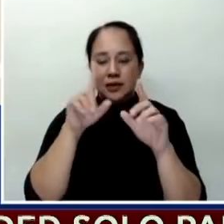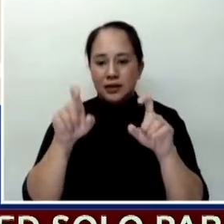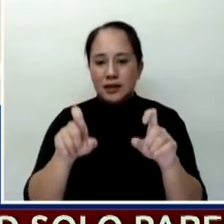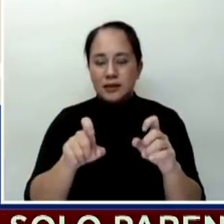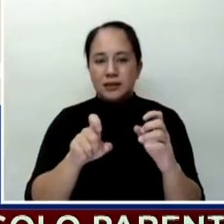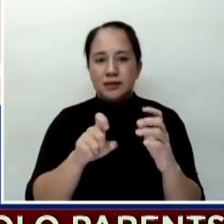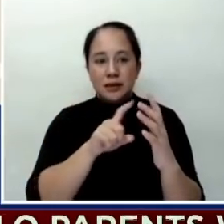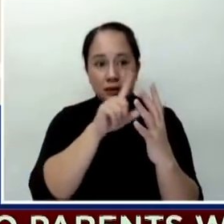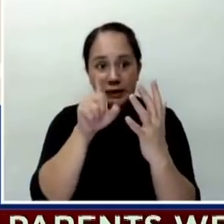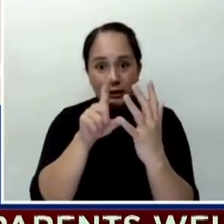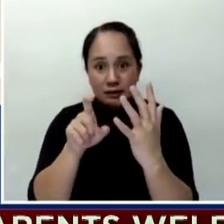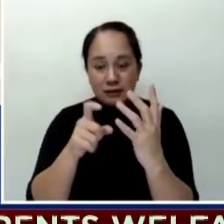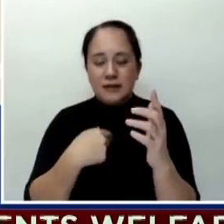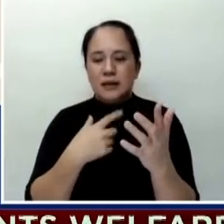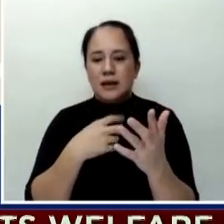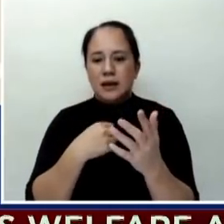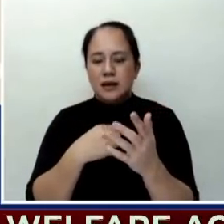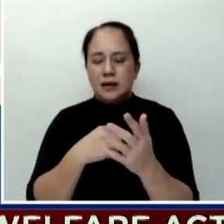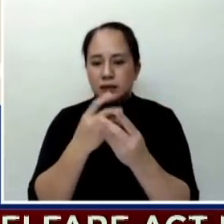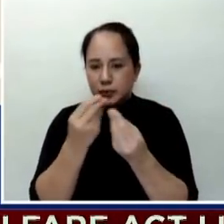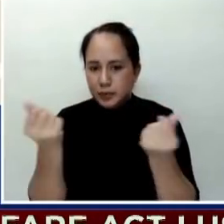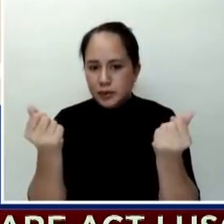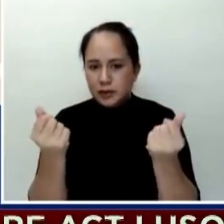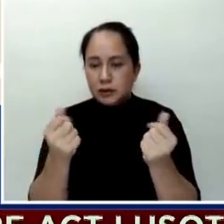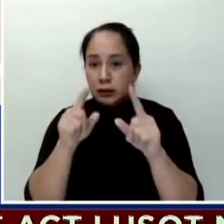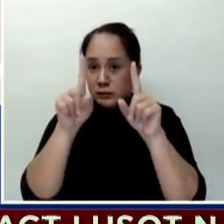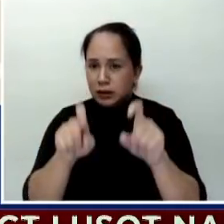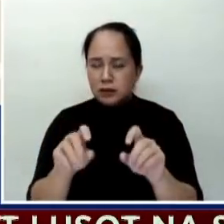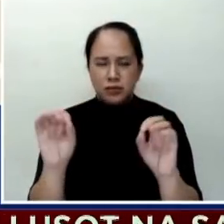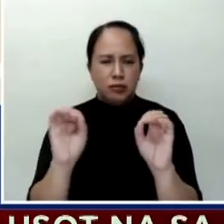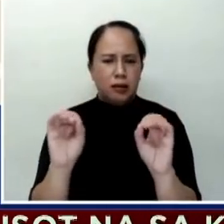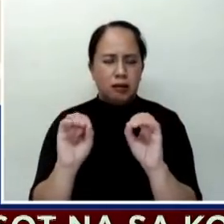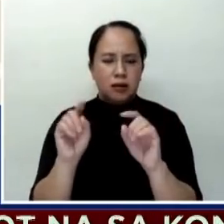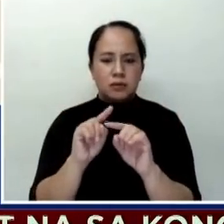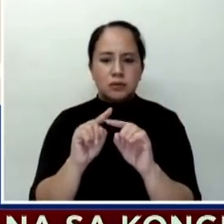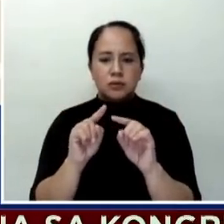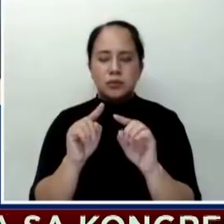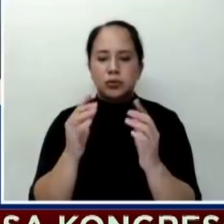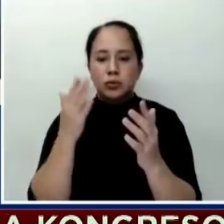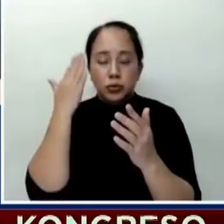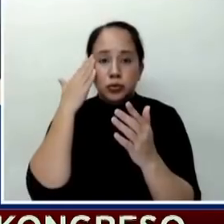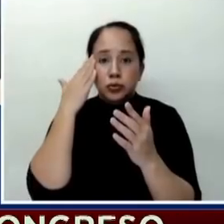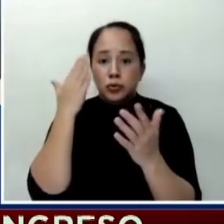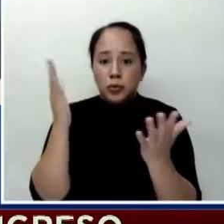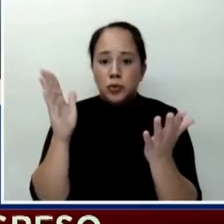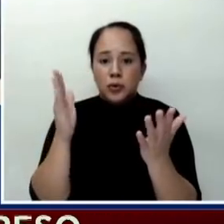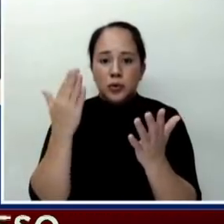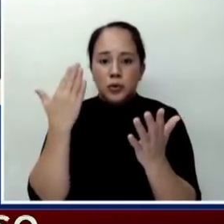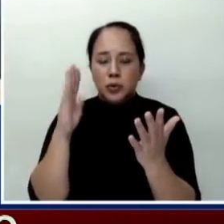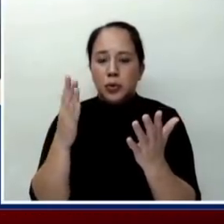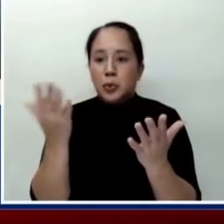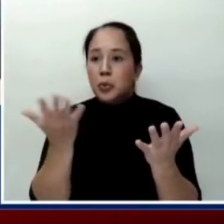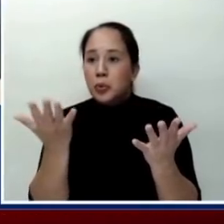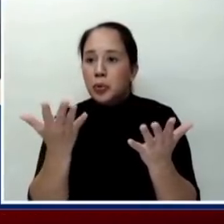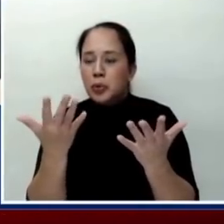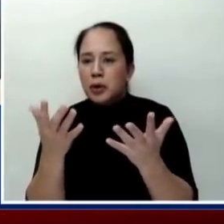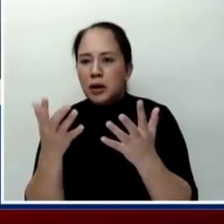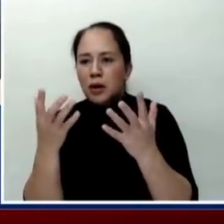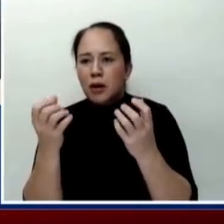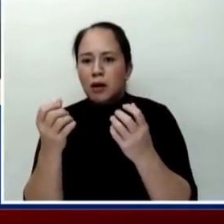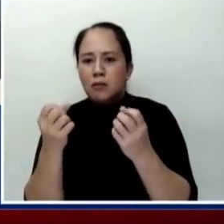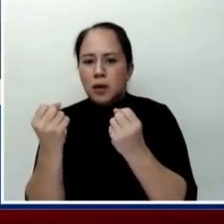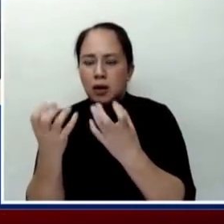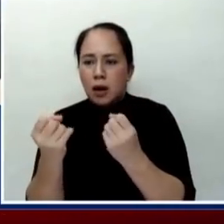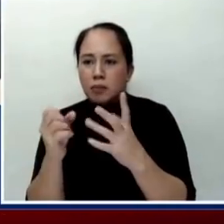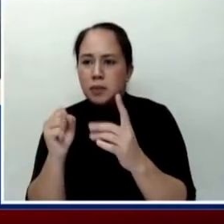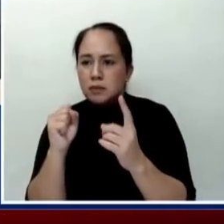test, trace, and treat. Mm-hmm. Hindi tayo masyado nakapag-test. Kaya hindi natin nalalaman kung saan ang pinakamabibigat, kung saan ang pinakamaraming